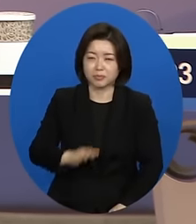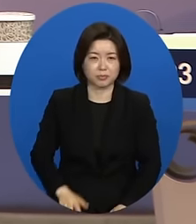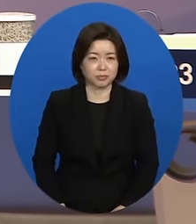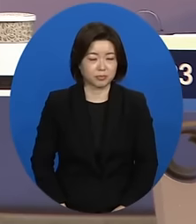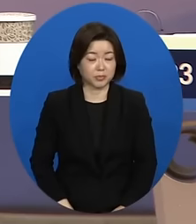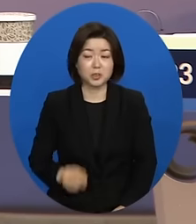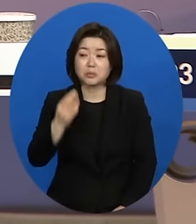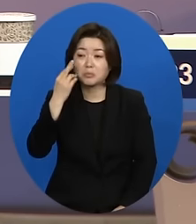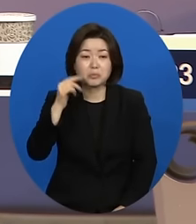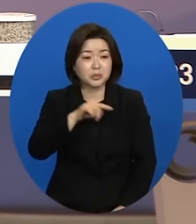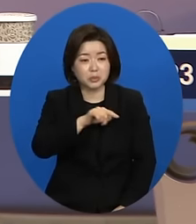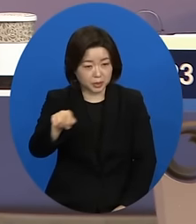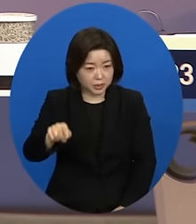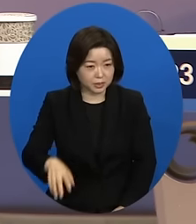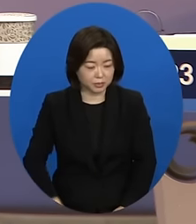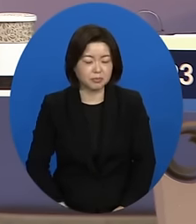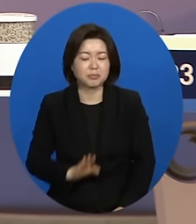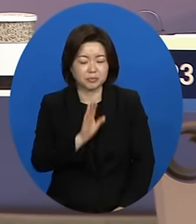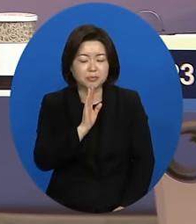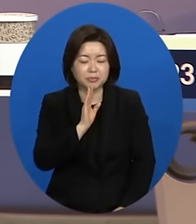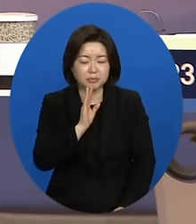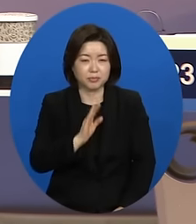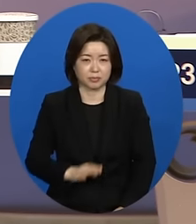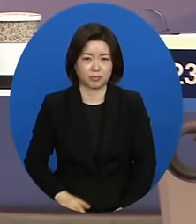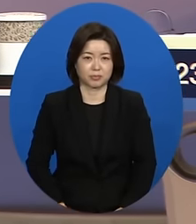미국에서 왔지? 예.